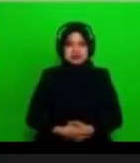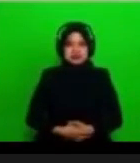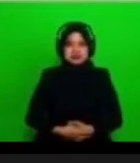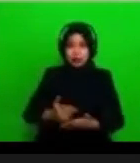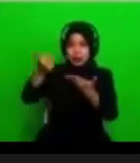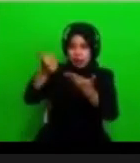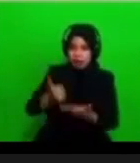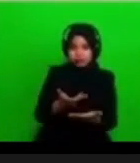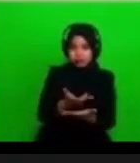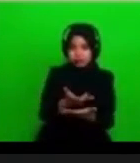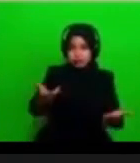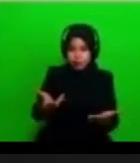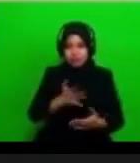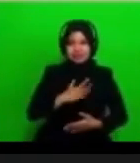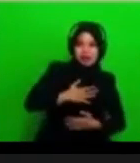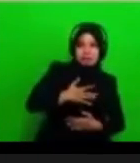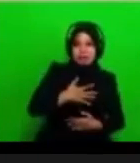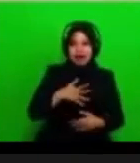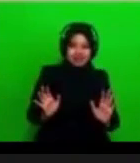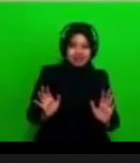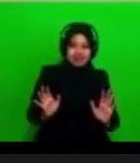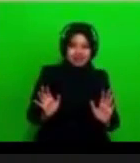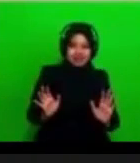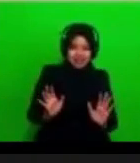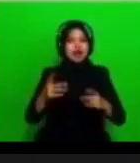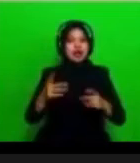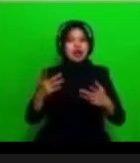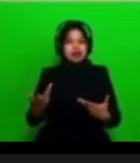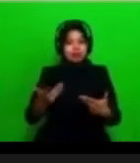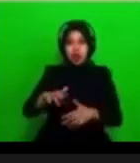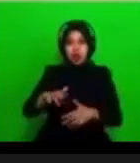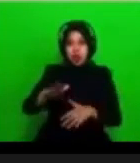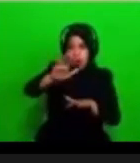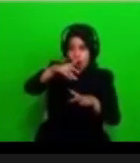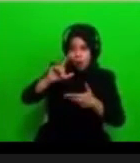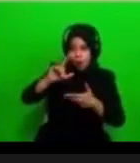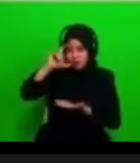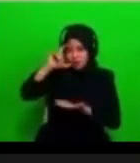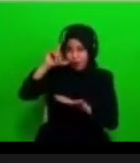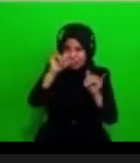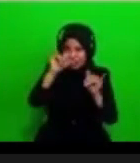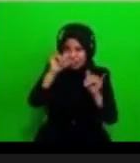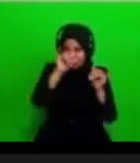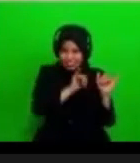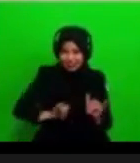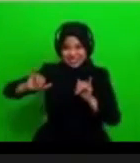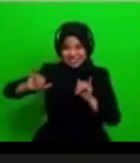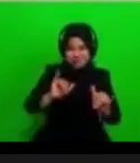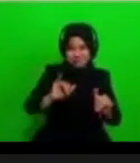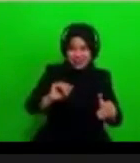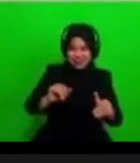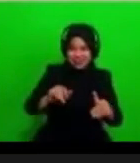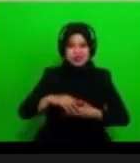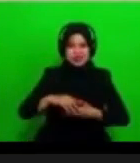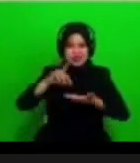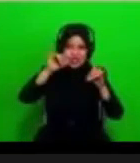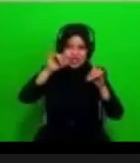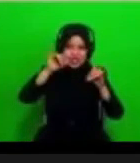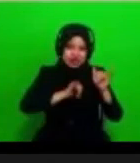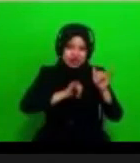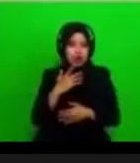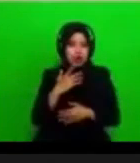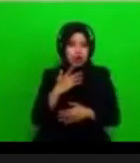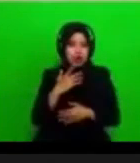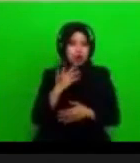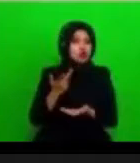dijalankan. Ini para tamu undangan sebenarnya sudah tidak sabar, tapi kami juga tidak sabar untuk mengajak berfoto bersama. Waduh, ini udah